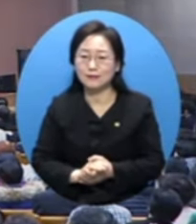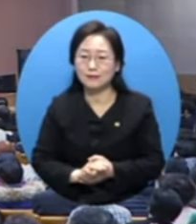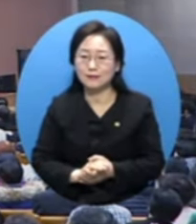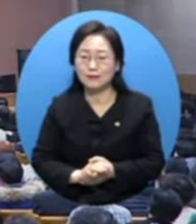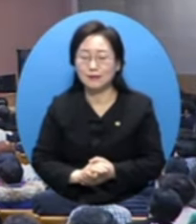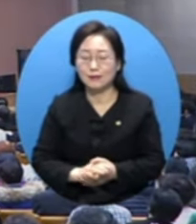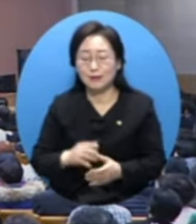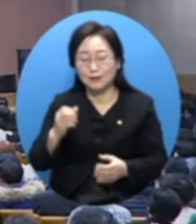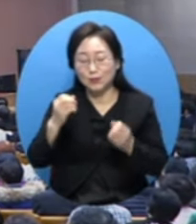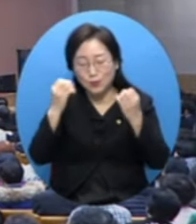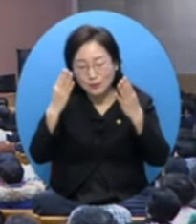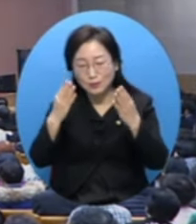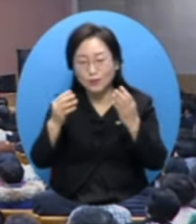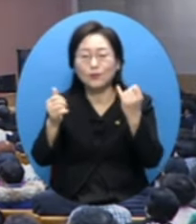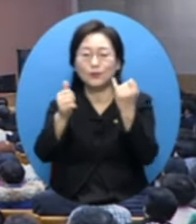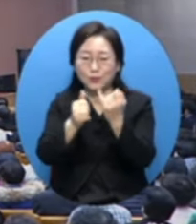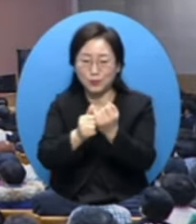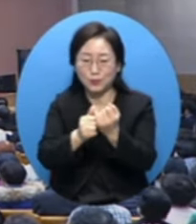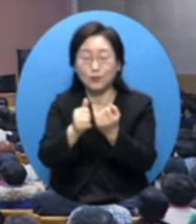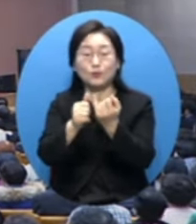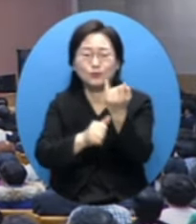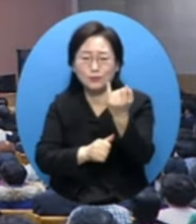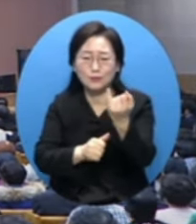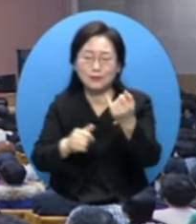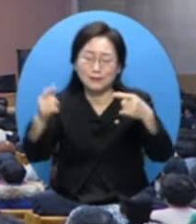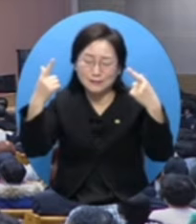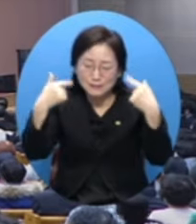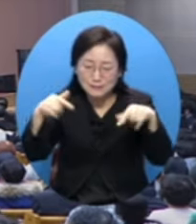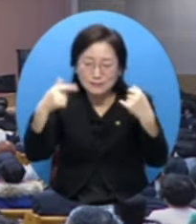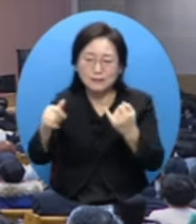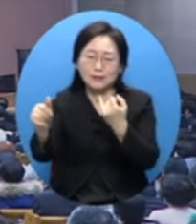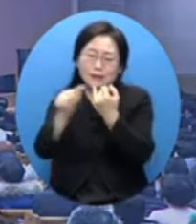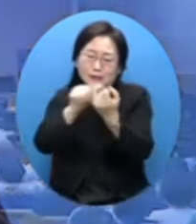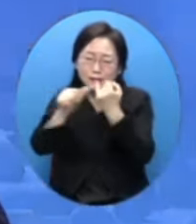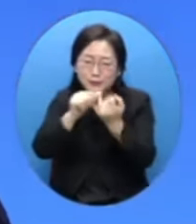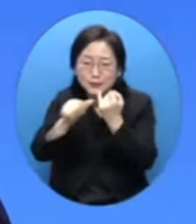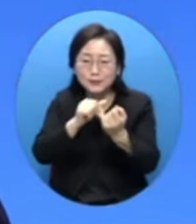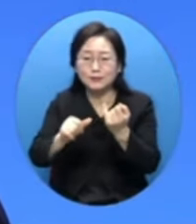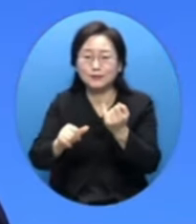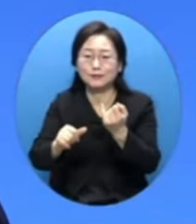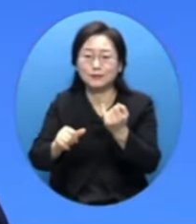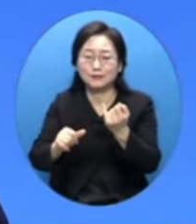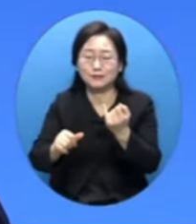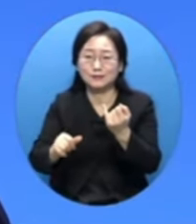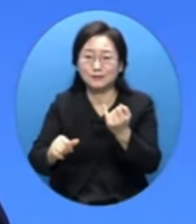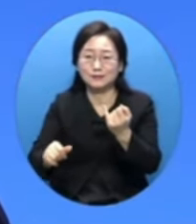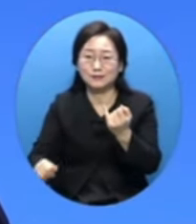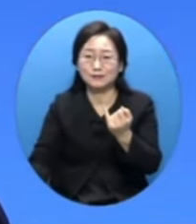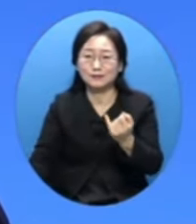달콤한 신혼을 보내야 될 부인과 늘 다투었습니다. 그런 가운데